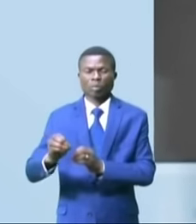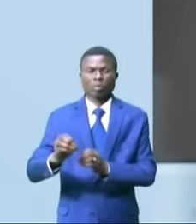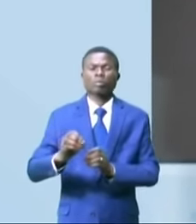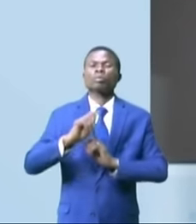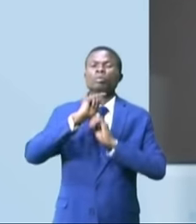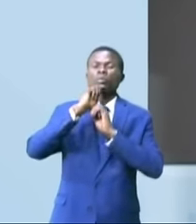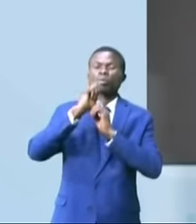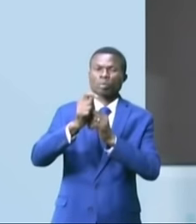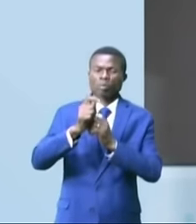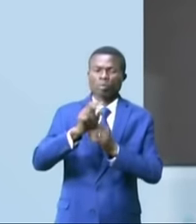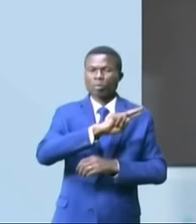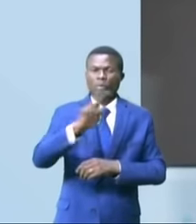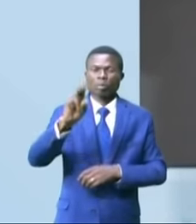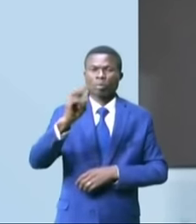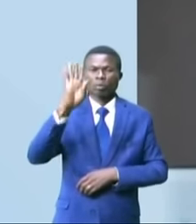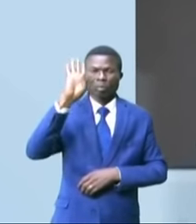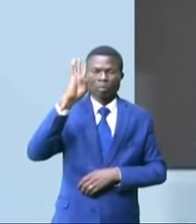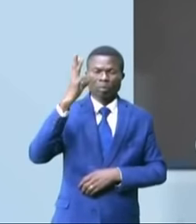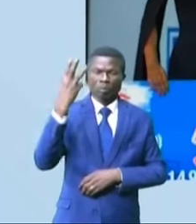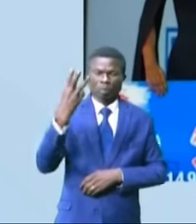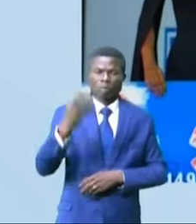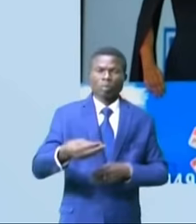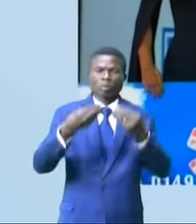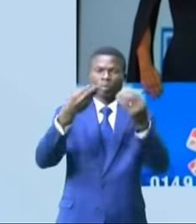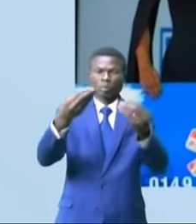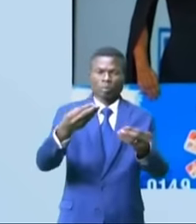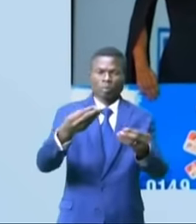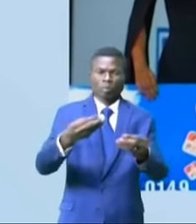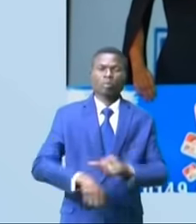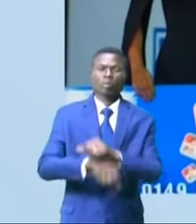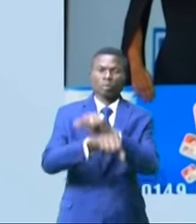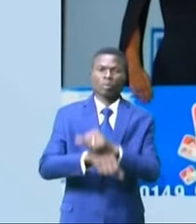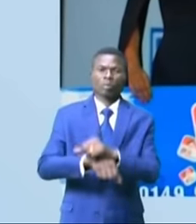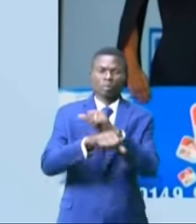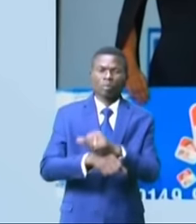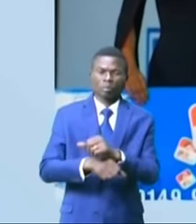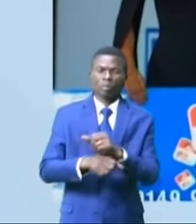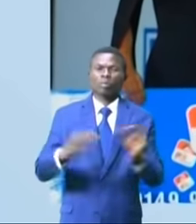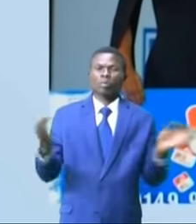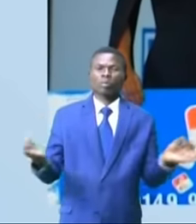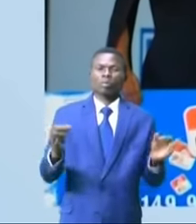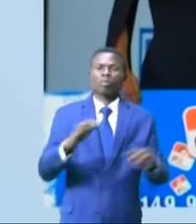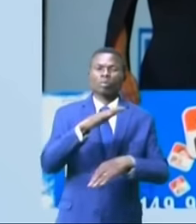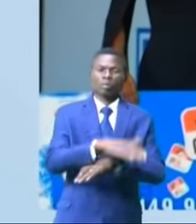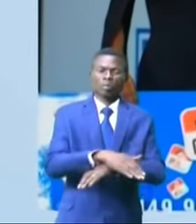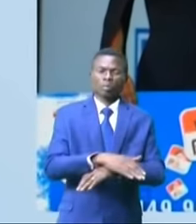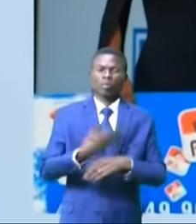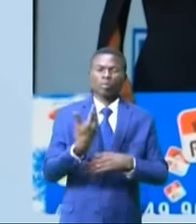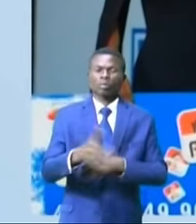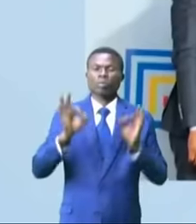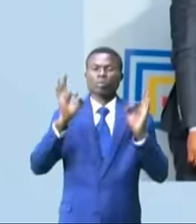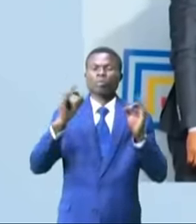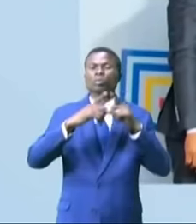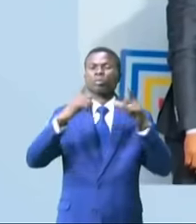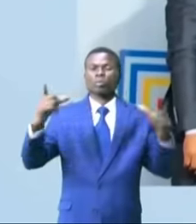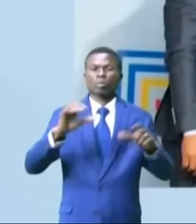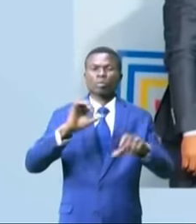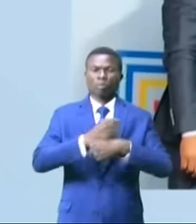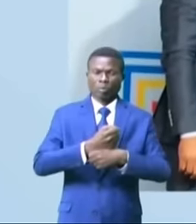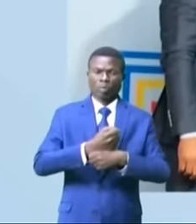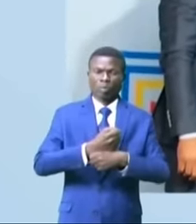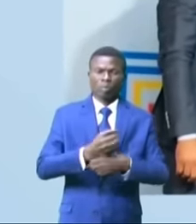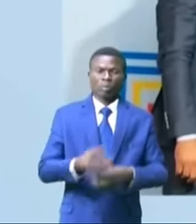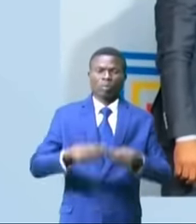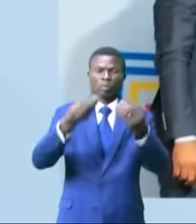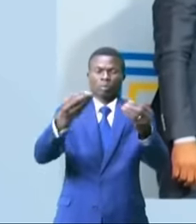Boost App 2023 ont été attribués lors de la traditionnelle soirée de gala. La grande nouveauté aura été la création et la